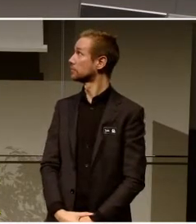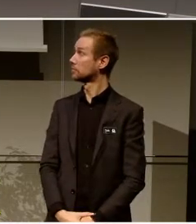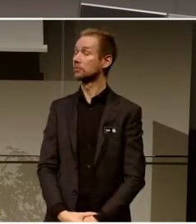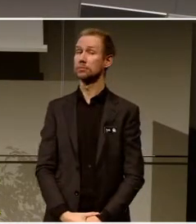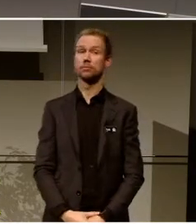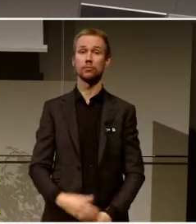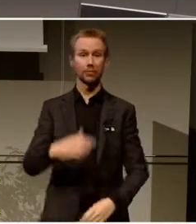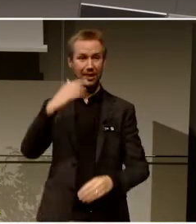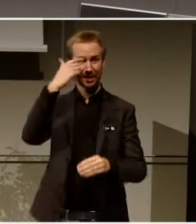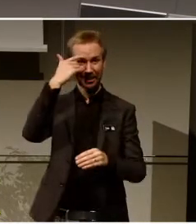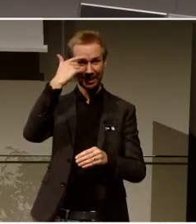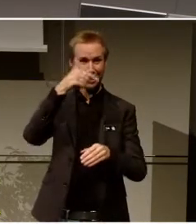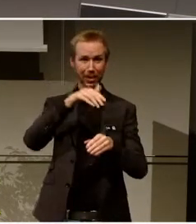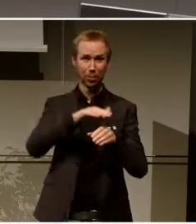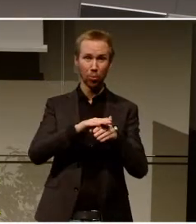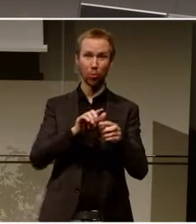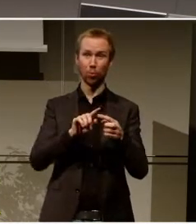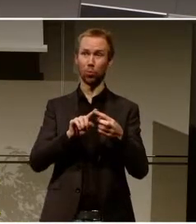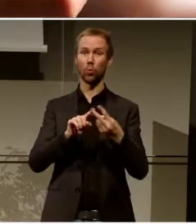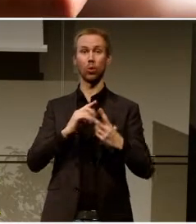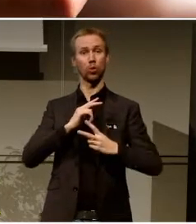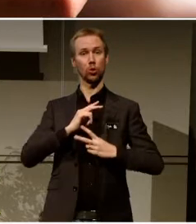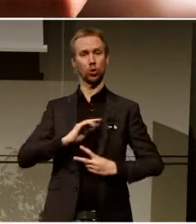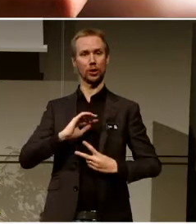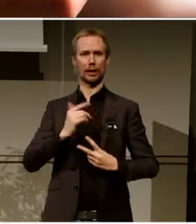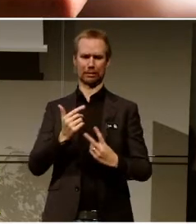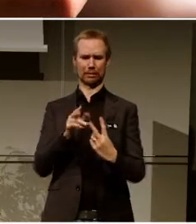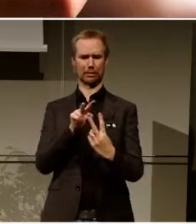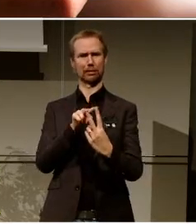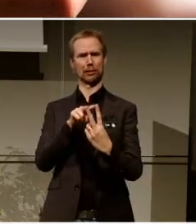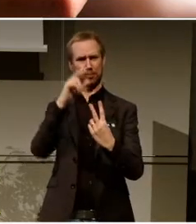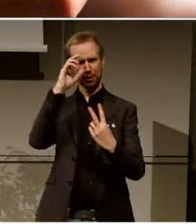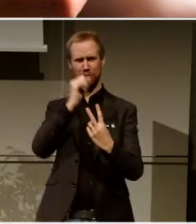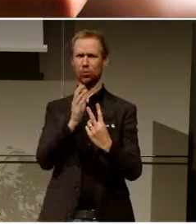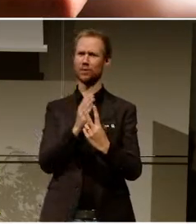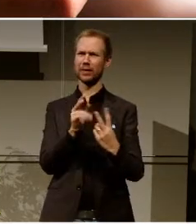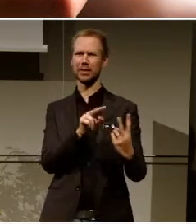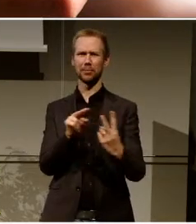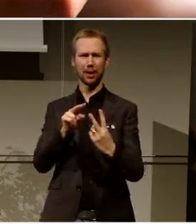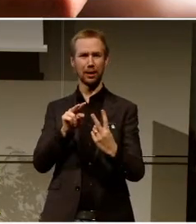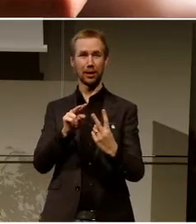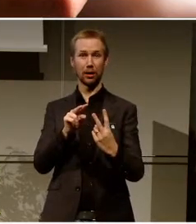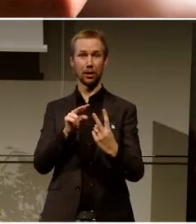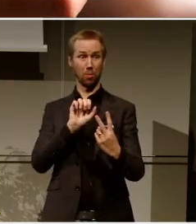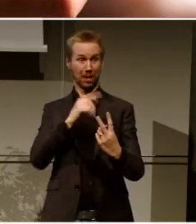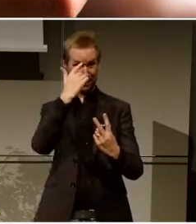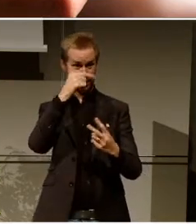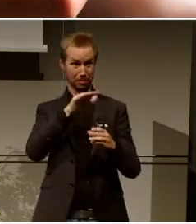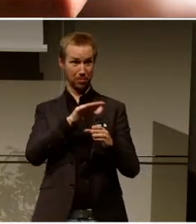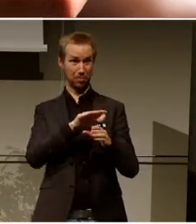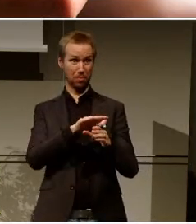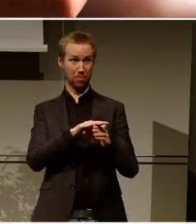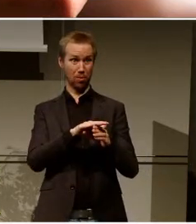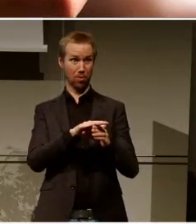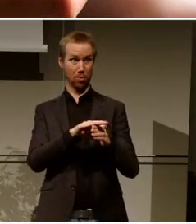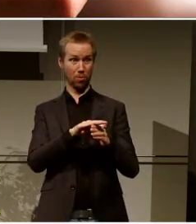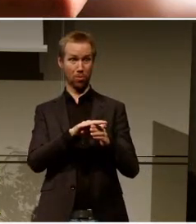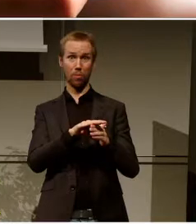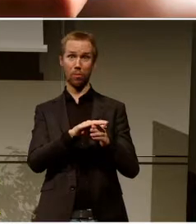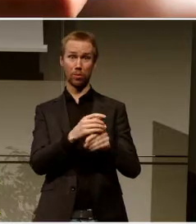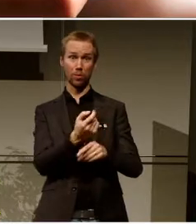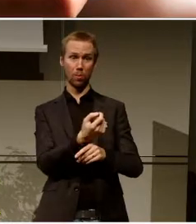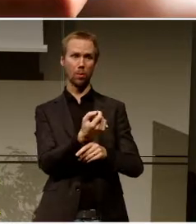Tillit och trygghet är två begrepp som är ganska snarlika. Tillit får vi när vi kan känna eller